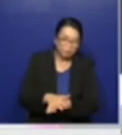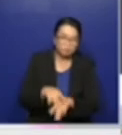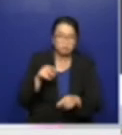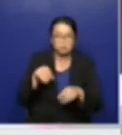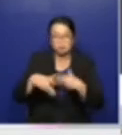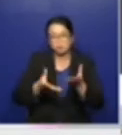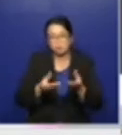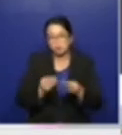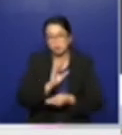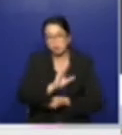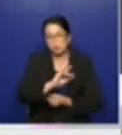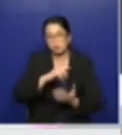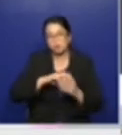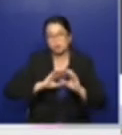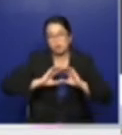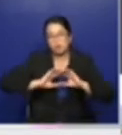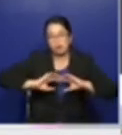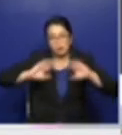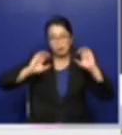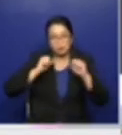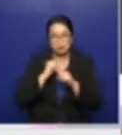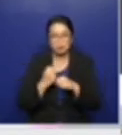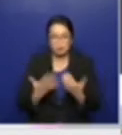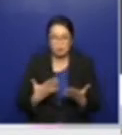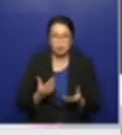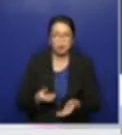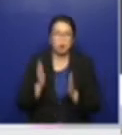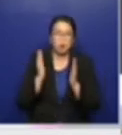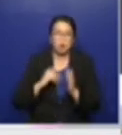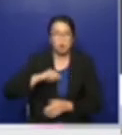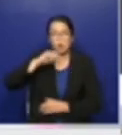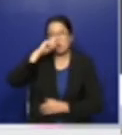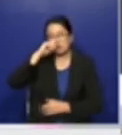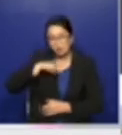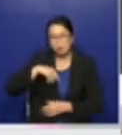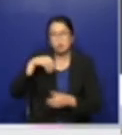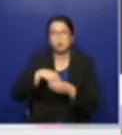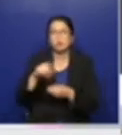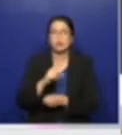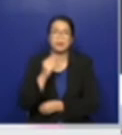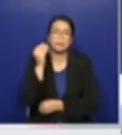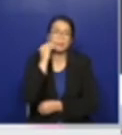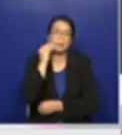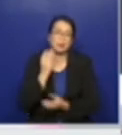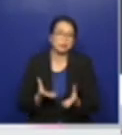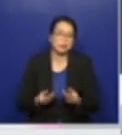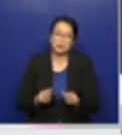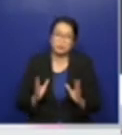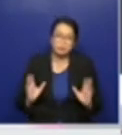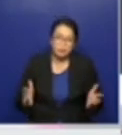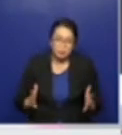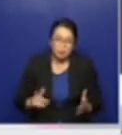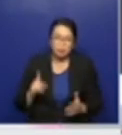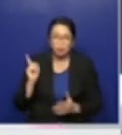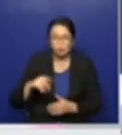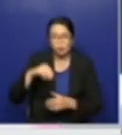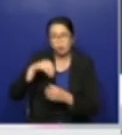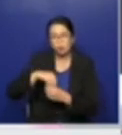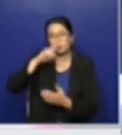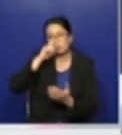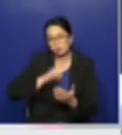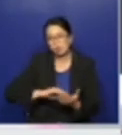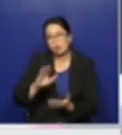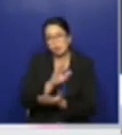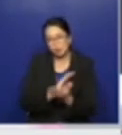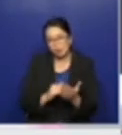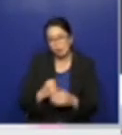ไทยให้มีที่อยู่คนไทยจะไปอยู่ที่ไหนถ้าไม่อยู่แผ่นดินไทยท่านกำลังบุกรุกใช้อำ